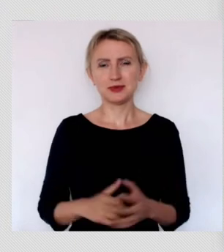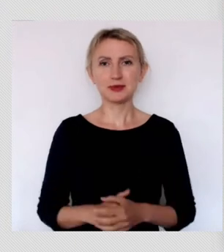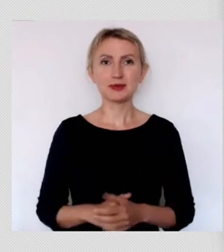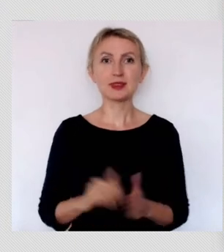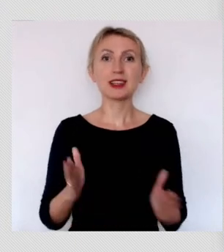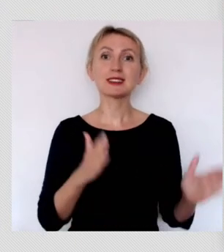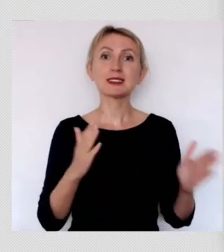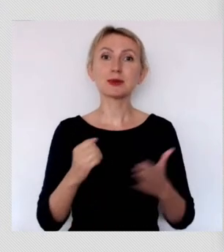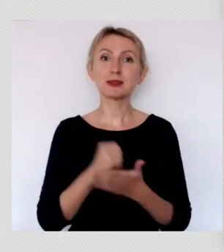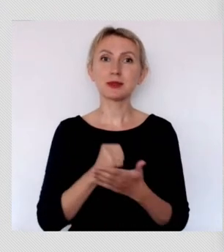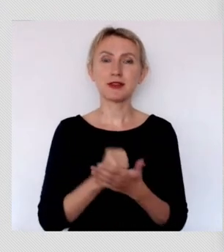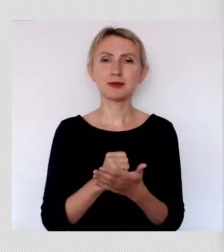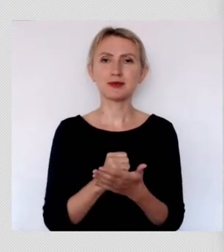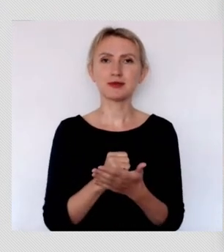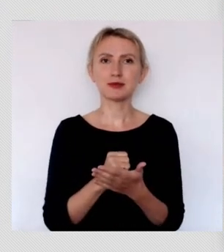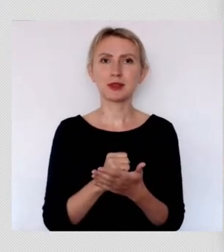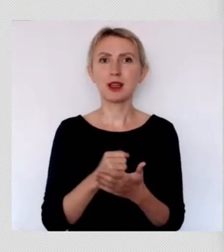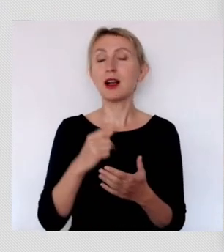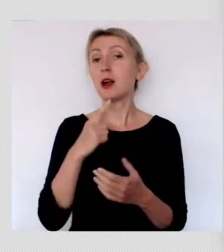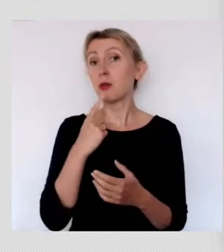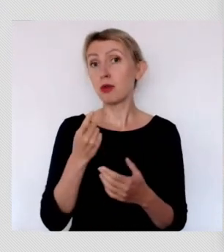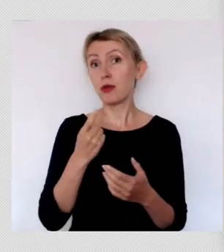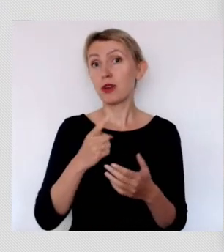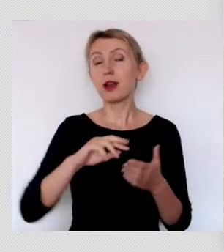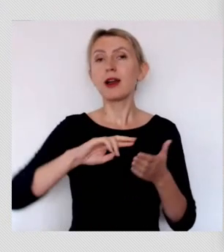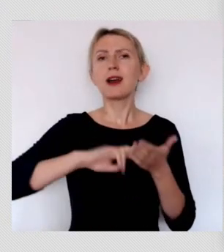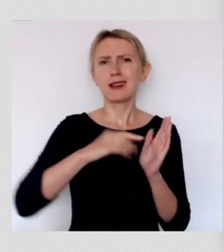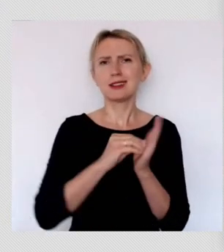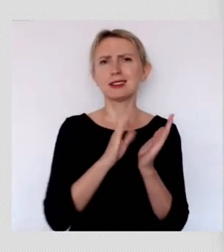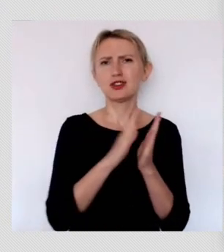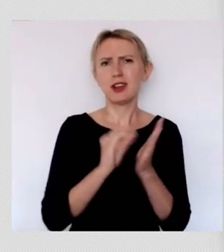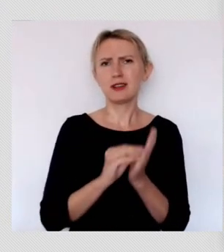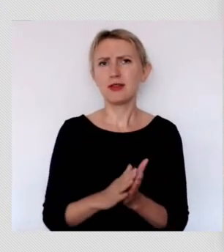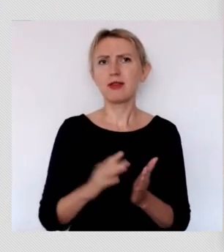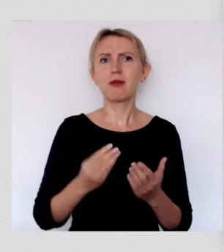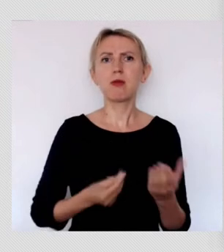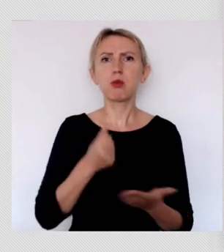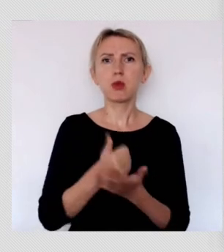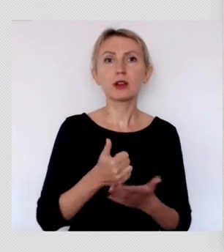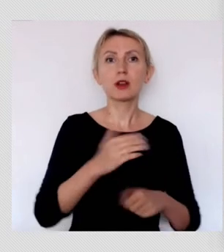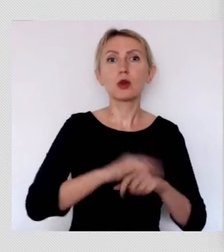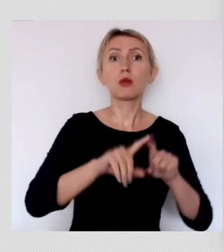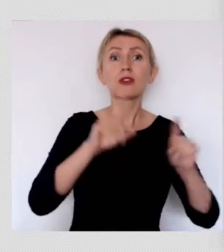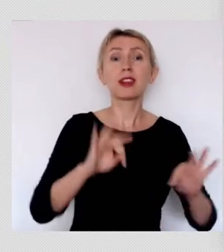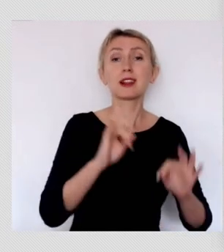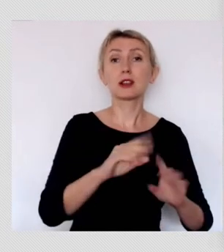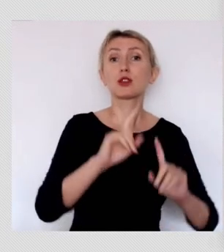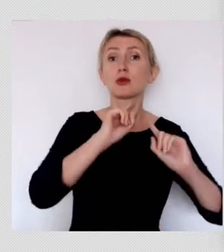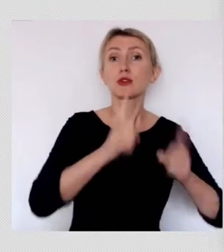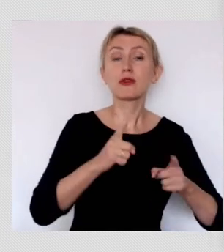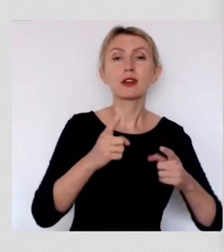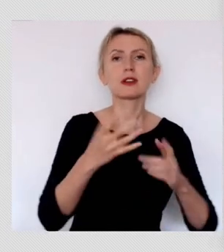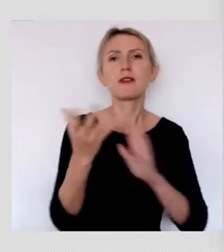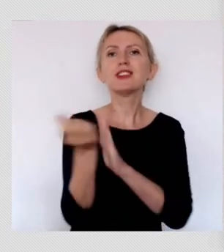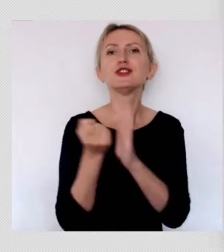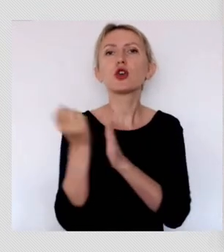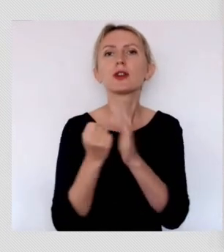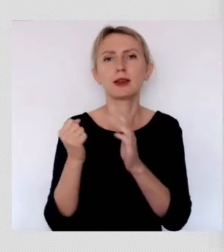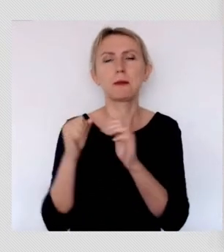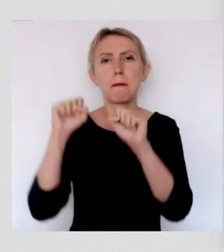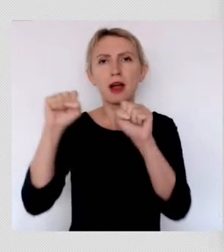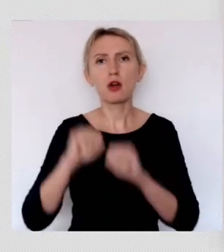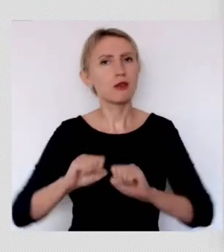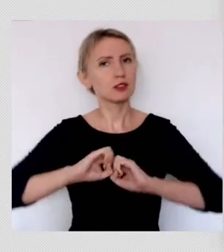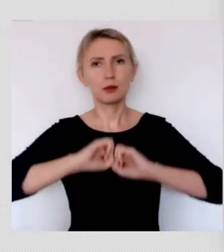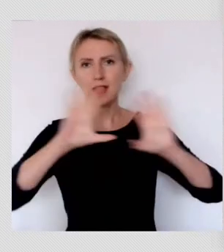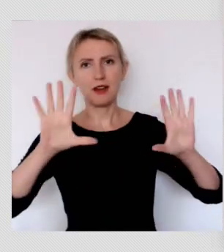Kolejna rzecz taka, tylko powiem o rejestrze wpłat i umów. W tej chwili już są wyroki dotyczące tego, że wyciągi bankowe partii politycznych są jawne i my je